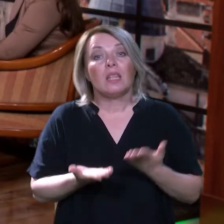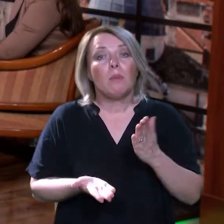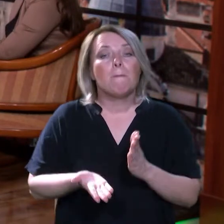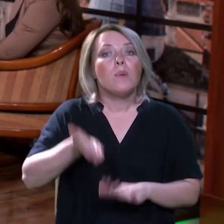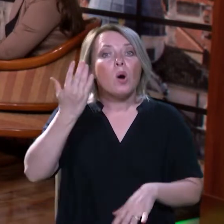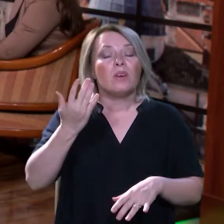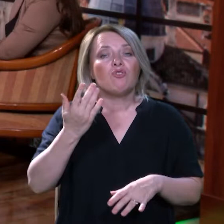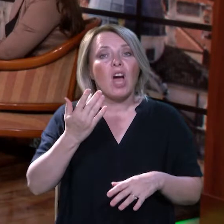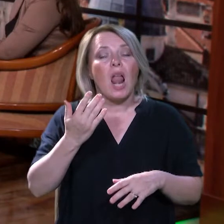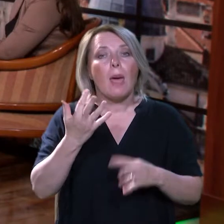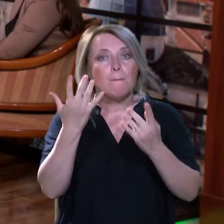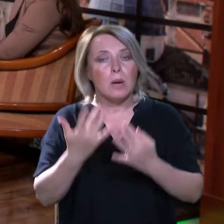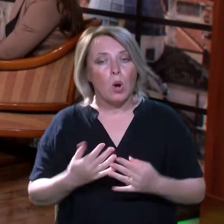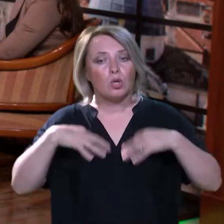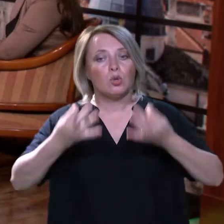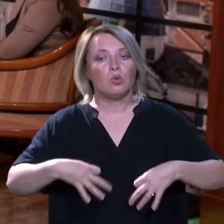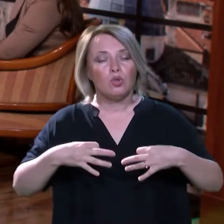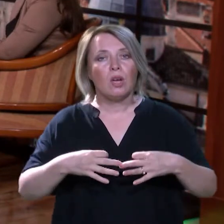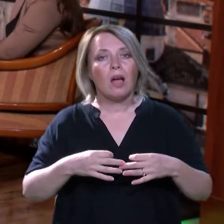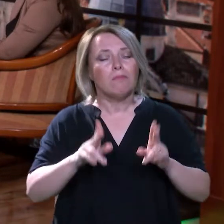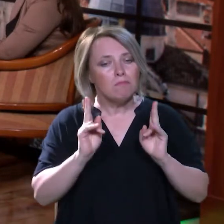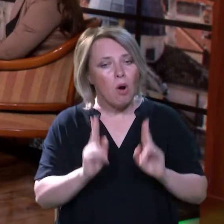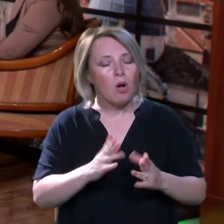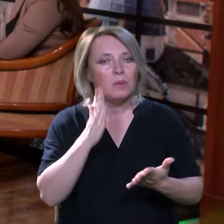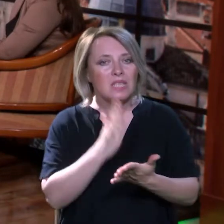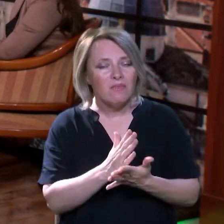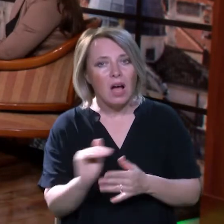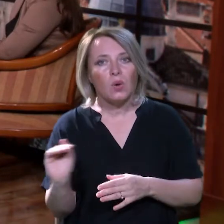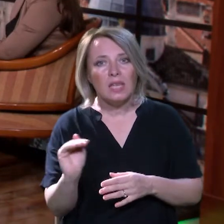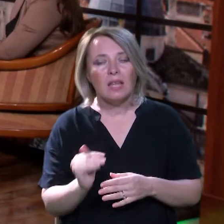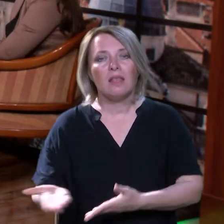povećanjem kapaciteta, jer bi se dobilo na tome da svako dijete dobije taj